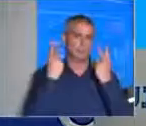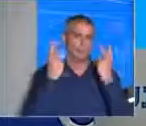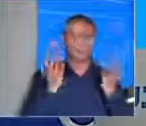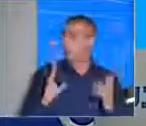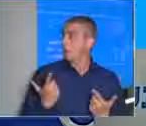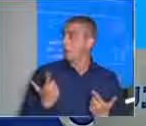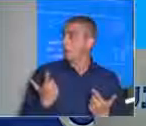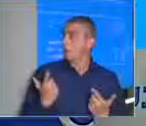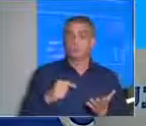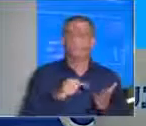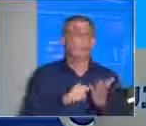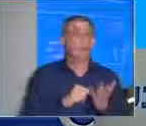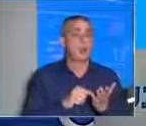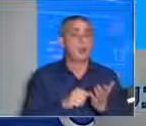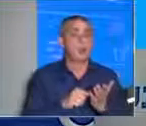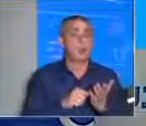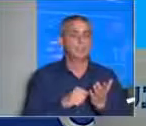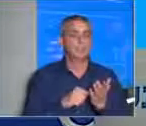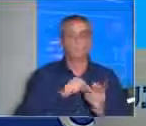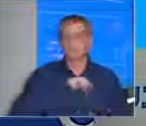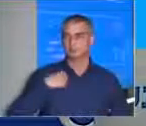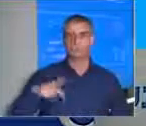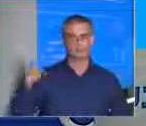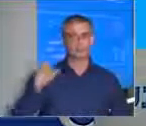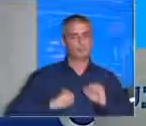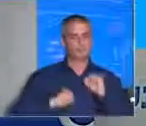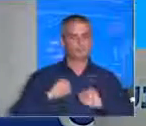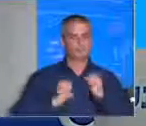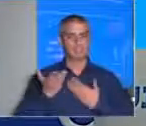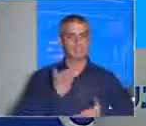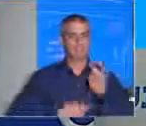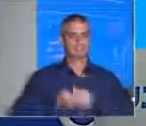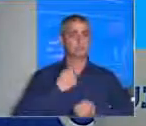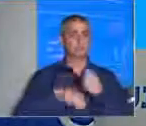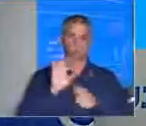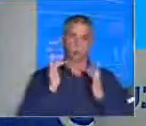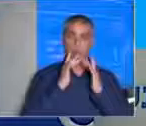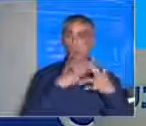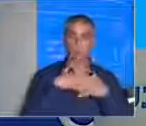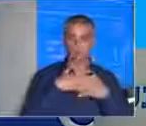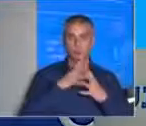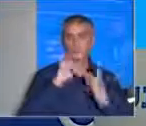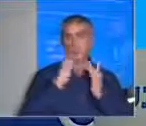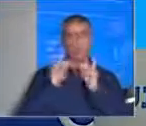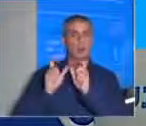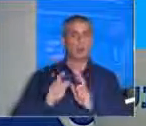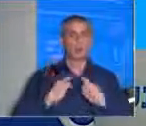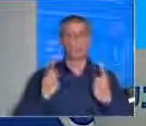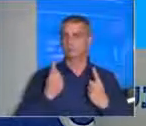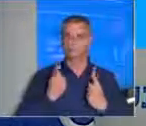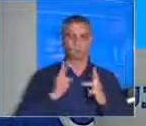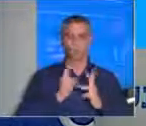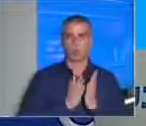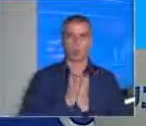עקרוני. ולמה? כי סין נוהגת ביחסי הסחר שלה מול ארצות הברית, אבל גם מול גורמים אחרים, באופן